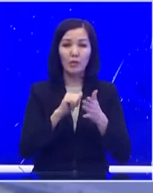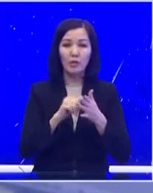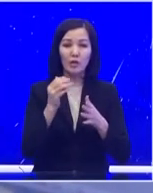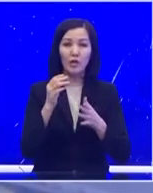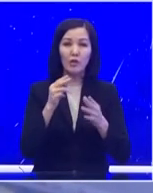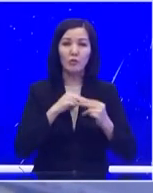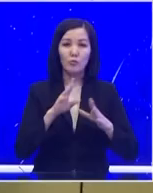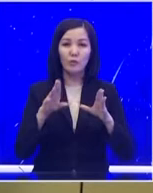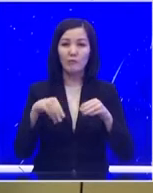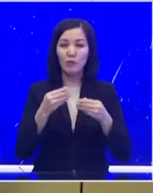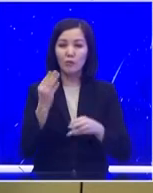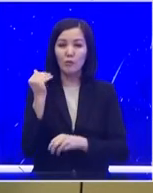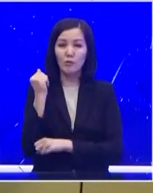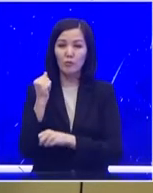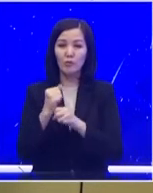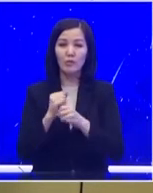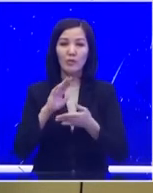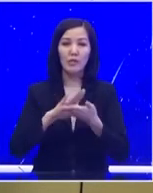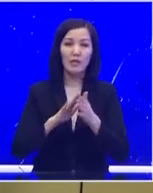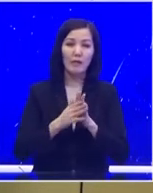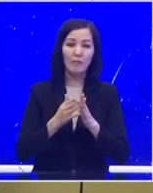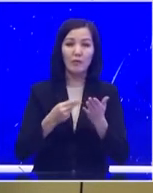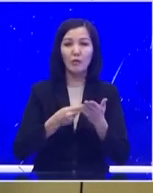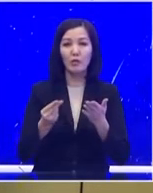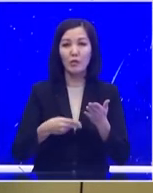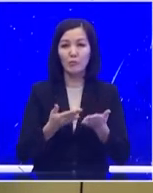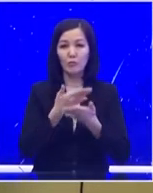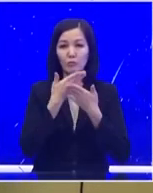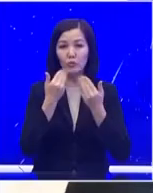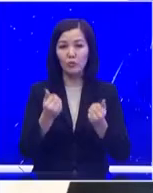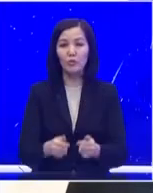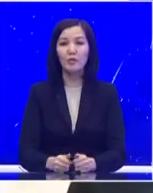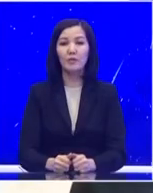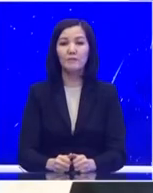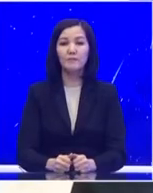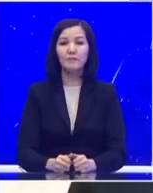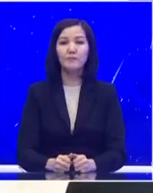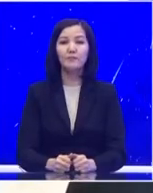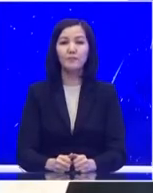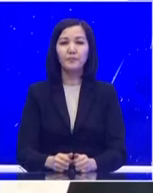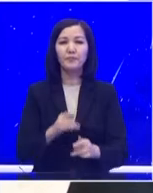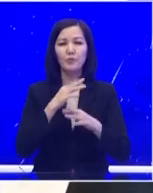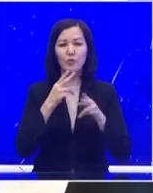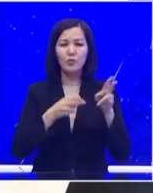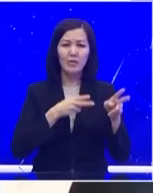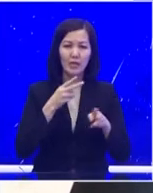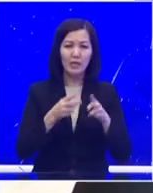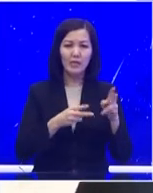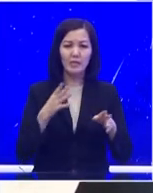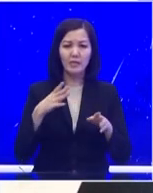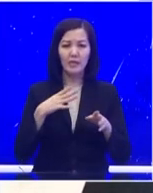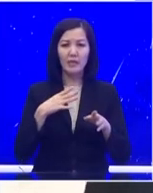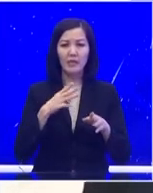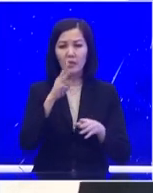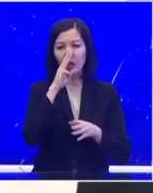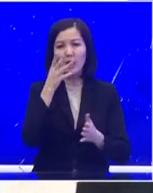мен жұмысшы арасындағы еңбек келісім шартының жасалмауында деп түсіндіреді. Бұл жерде басым бөлігі арыздардың